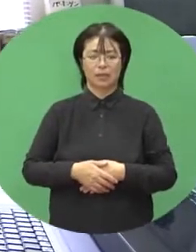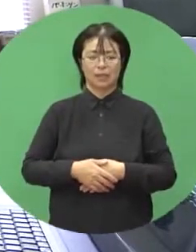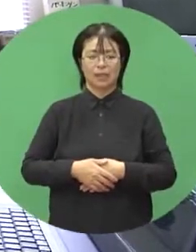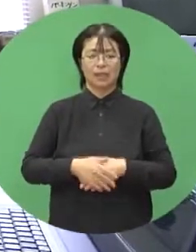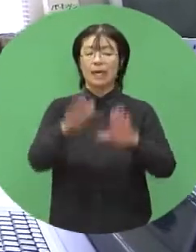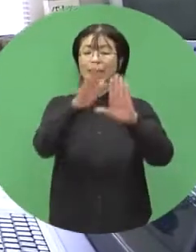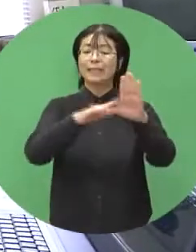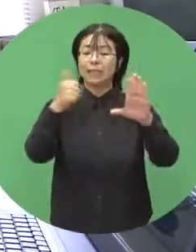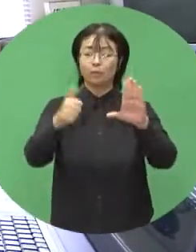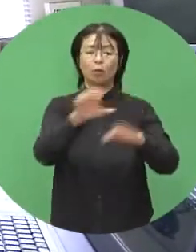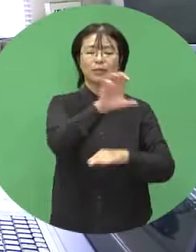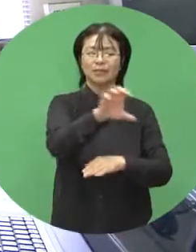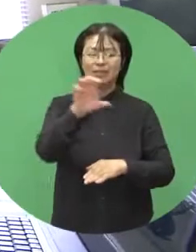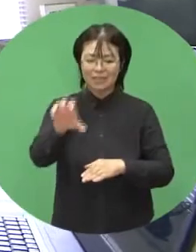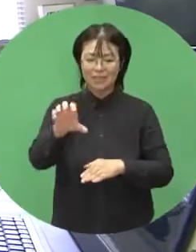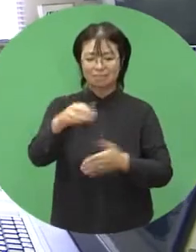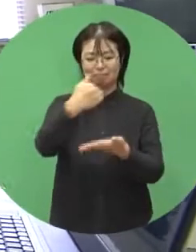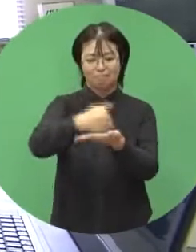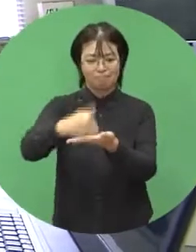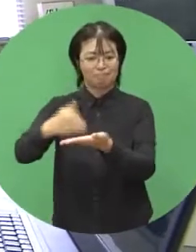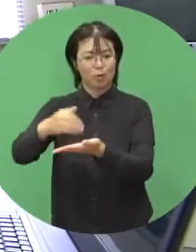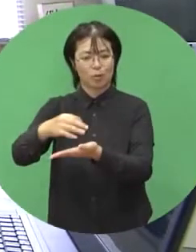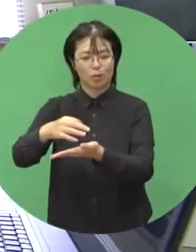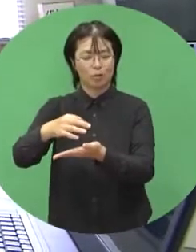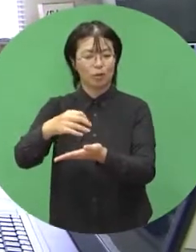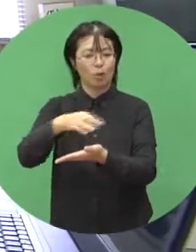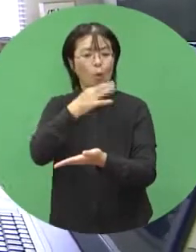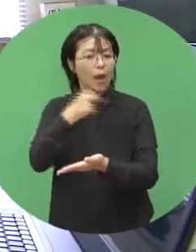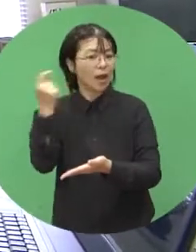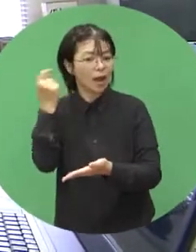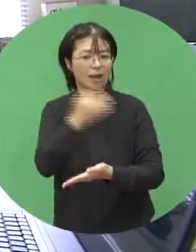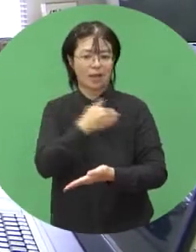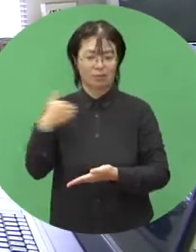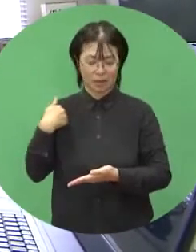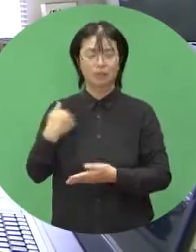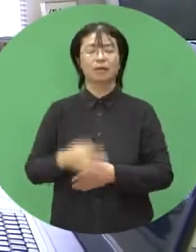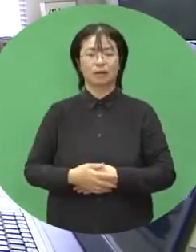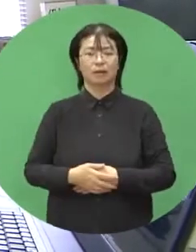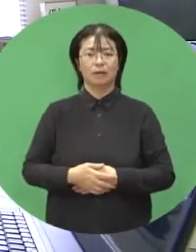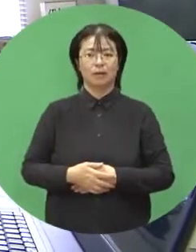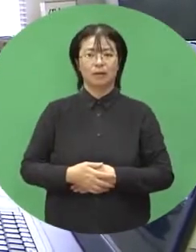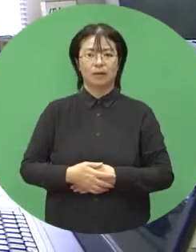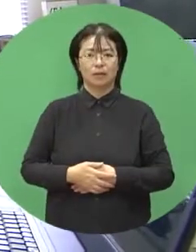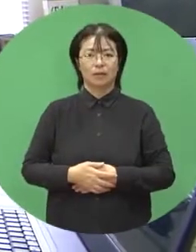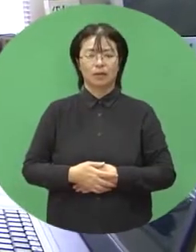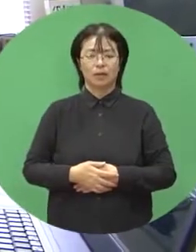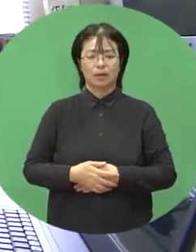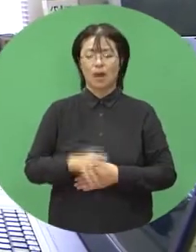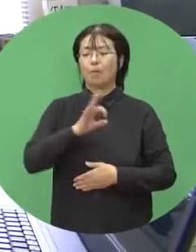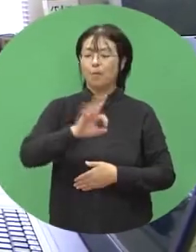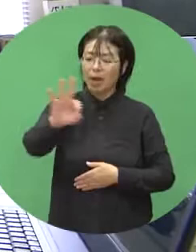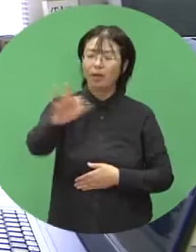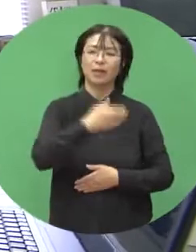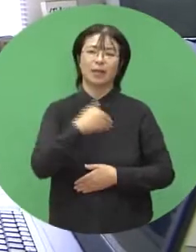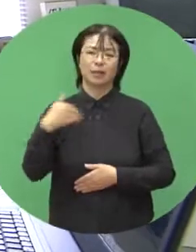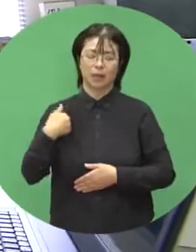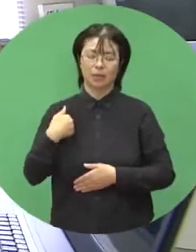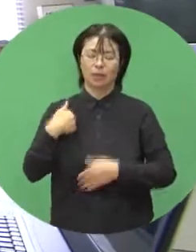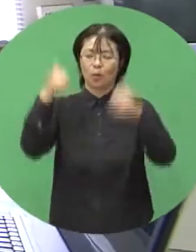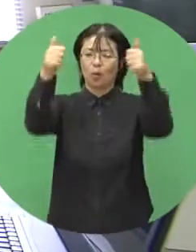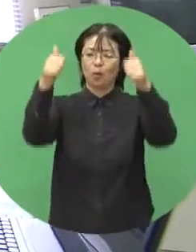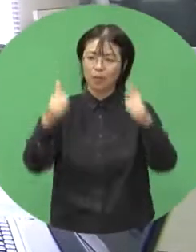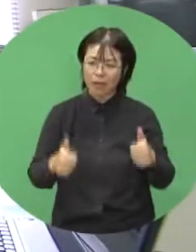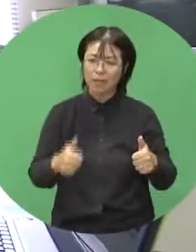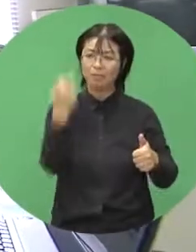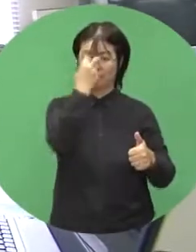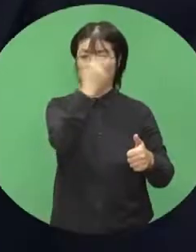知事、これはこういうことで、 なるほどなるほど、 こういうことでさせていただいてですね、メールもできますし、ホームページ閲覧もできる